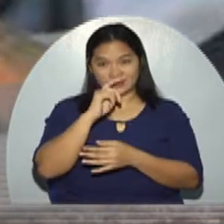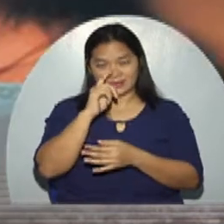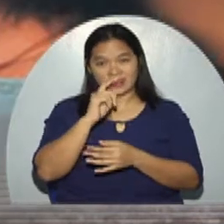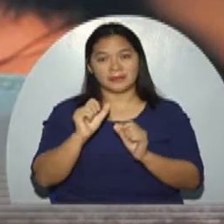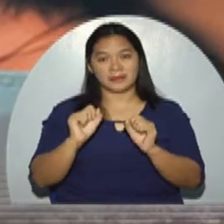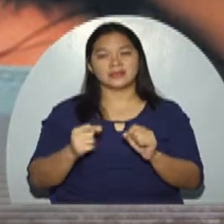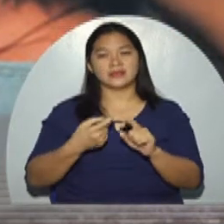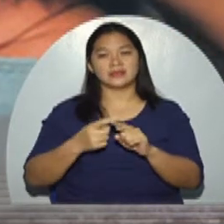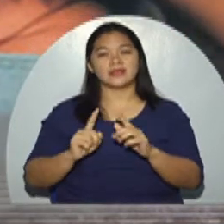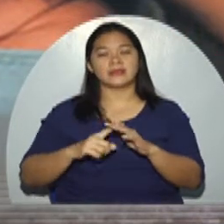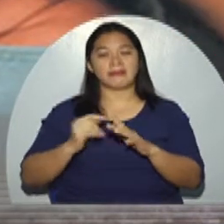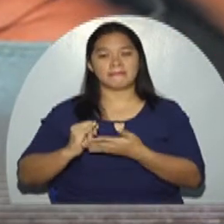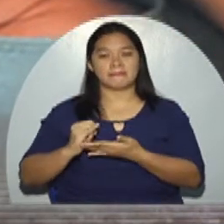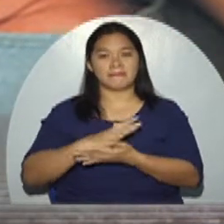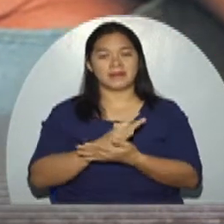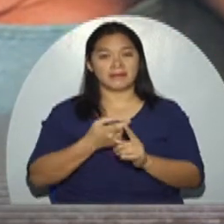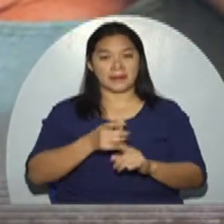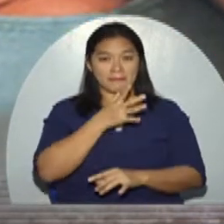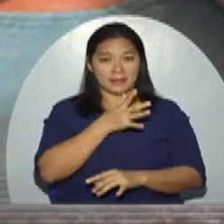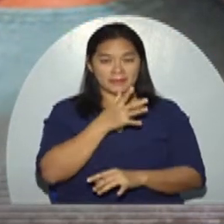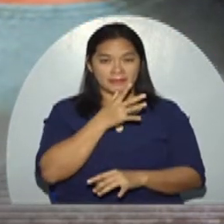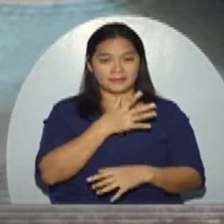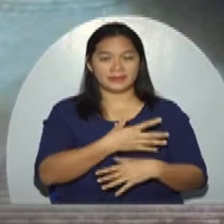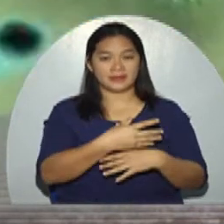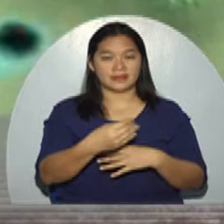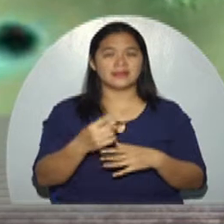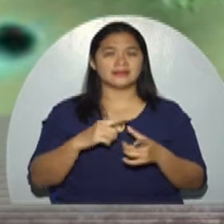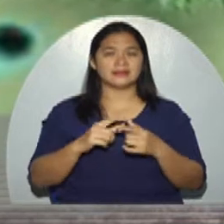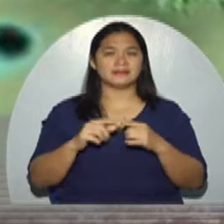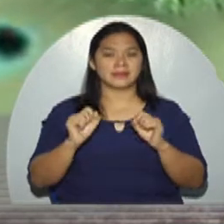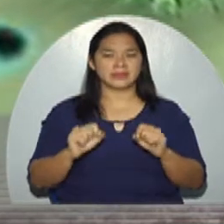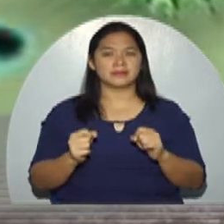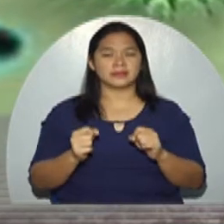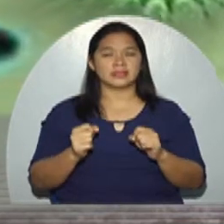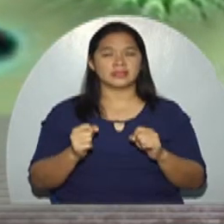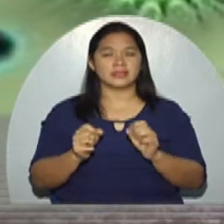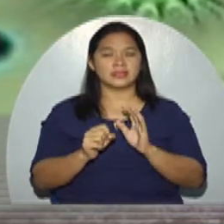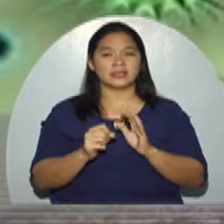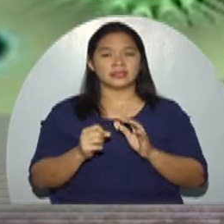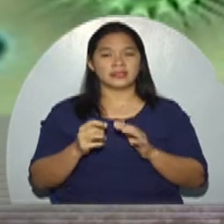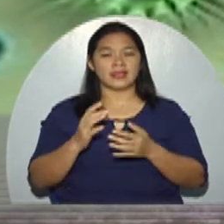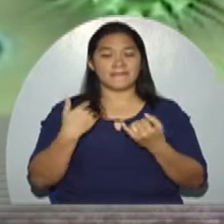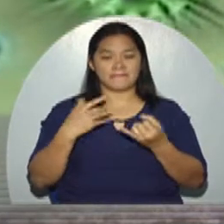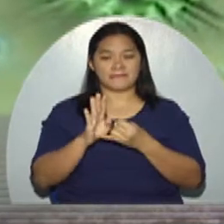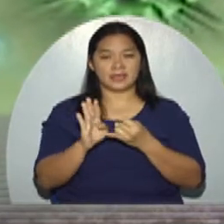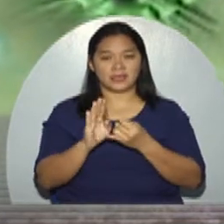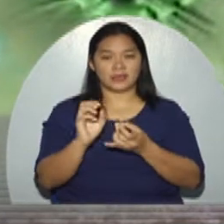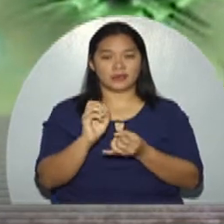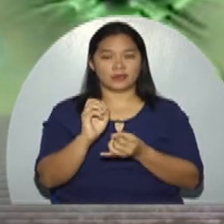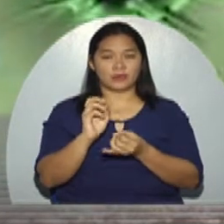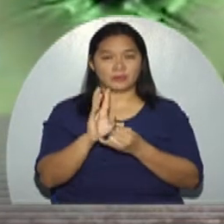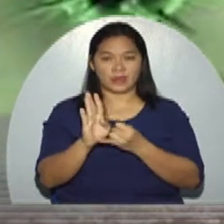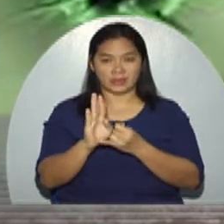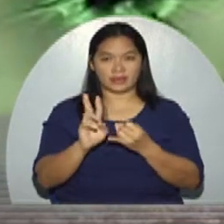pasyente, maaaring nagmula ang impeksyon na ito sa kanyang ina. At maaaring ang sanhi nito ay bakterya o